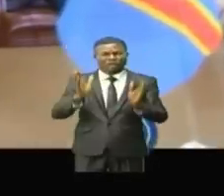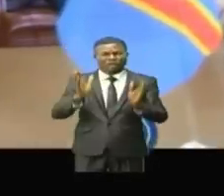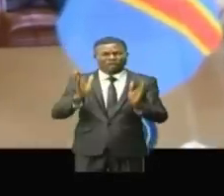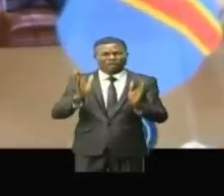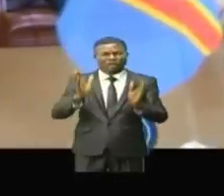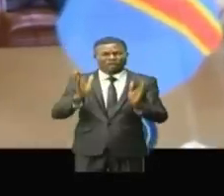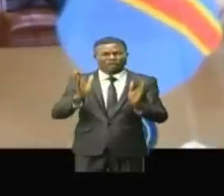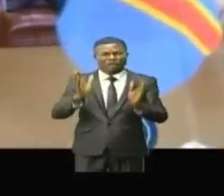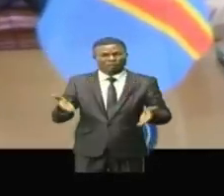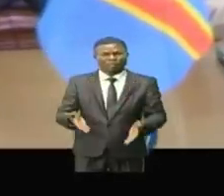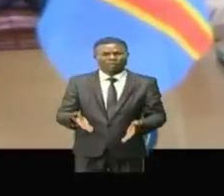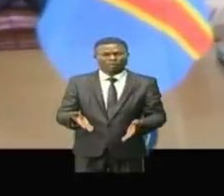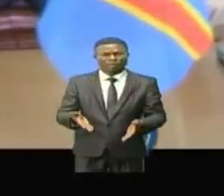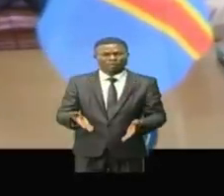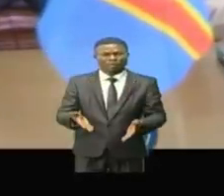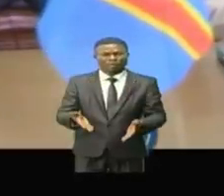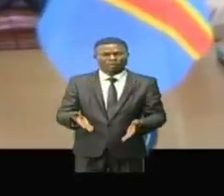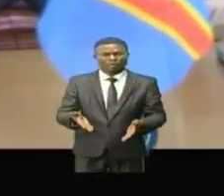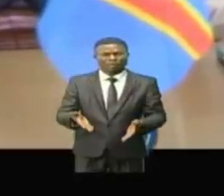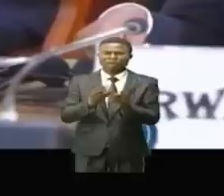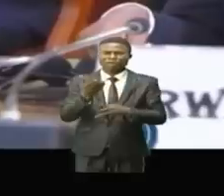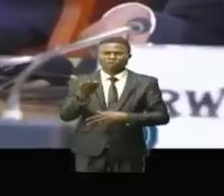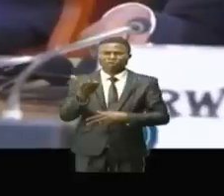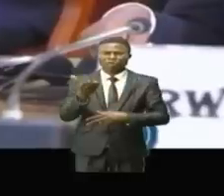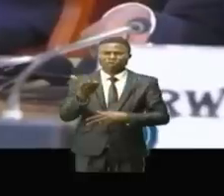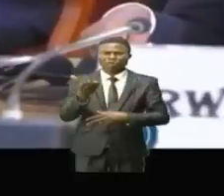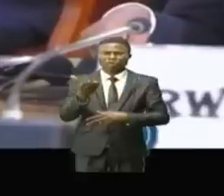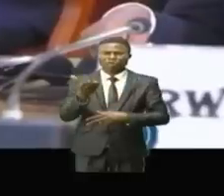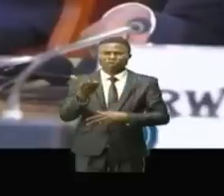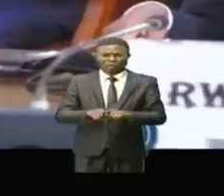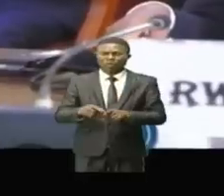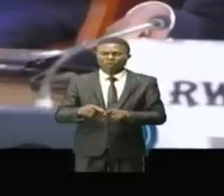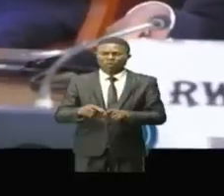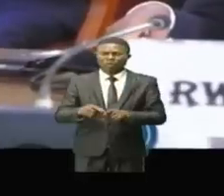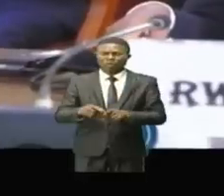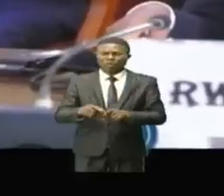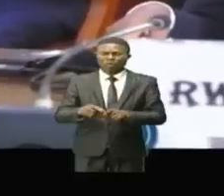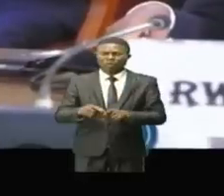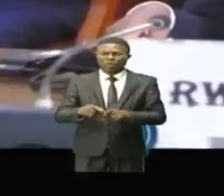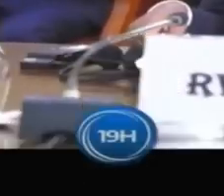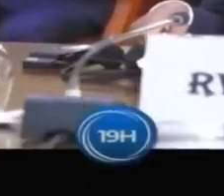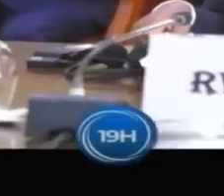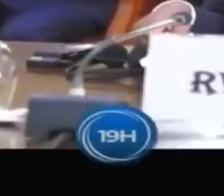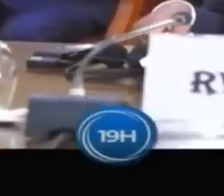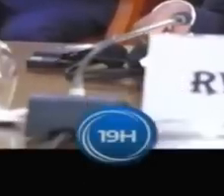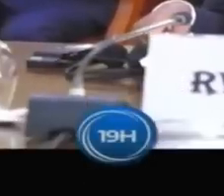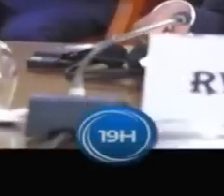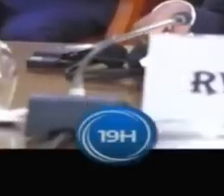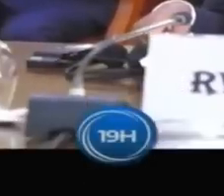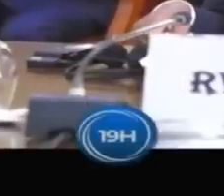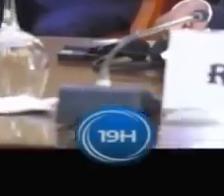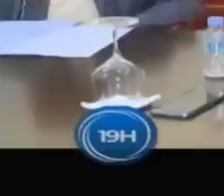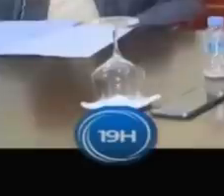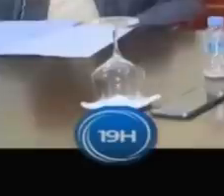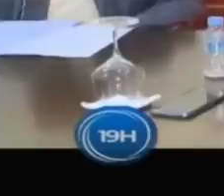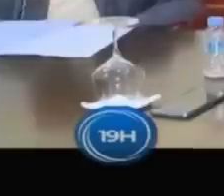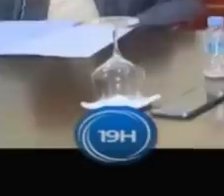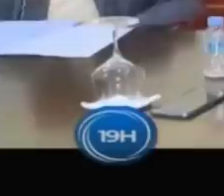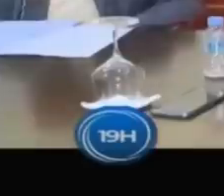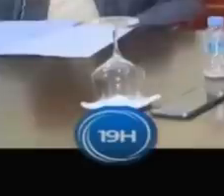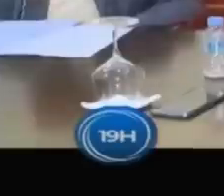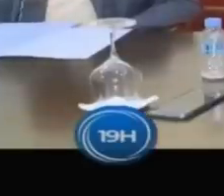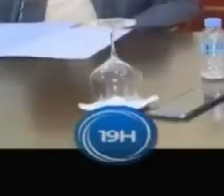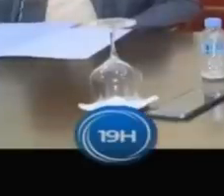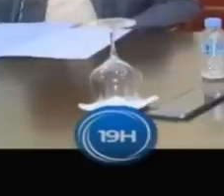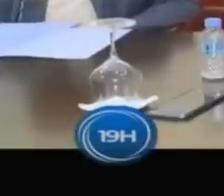Affaires étrangères congolaise, et Vincent Biruta ont signé un communiqué à la fin des travaux de la commission mixte